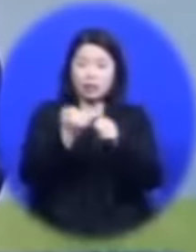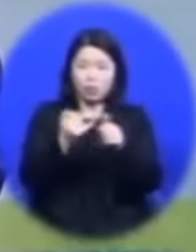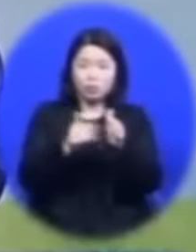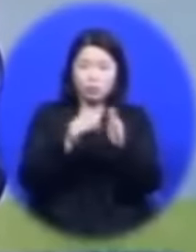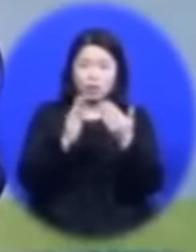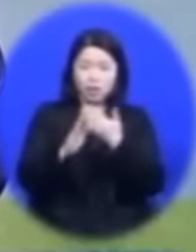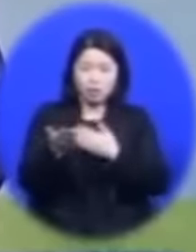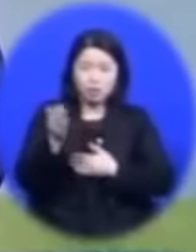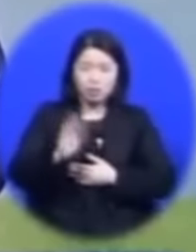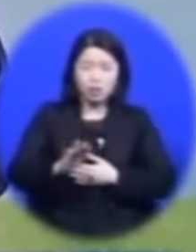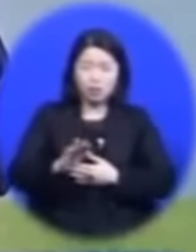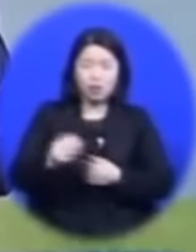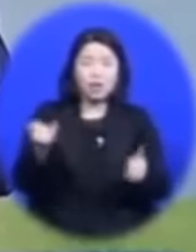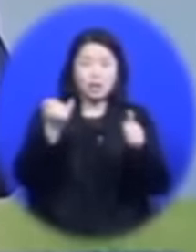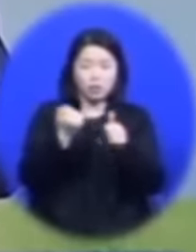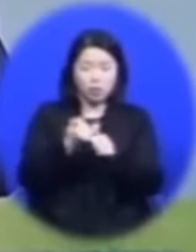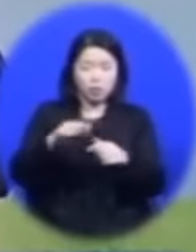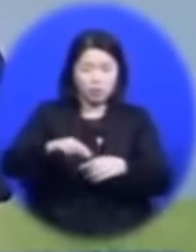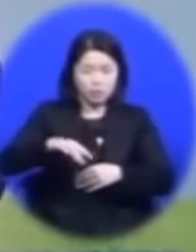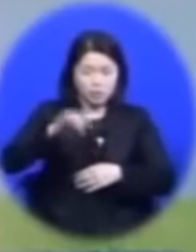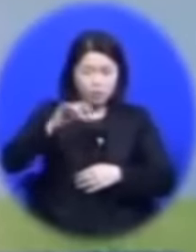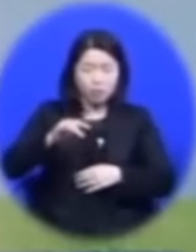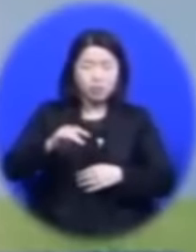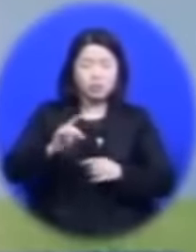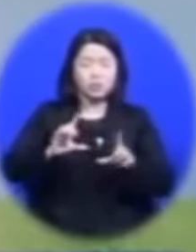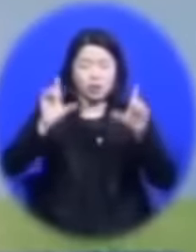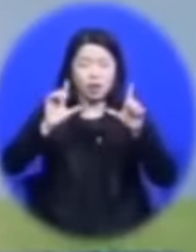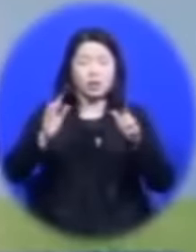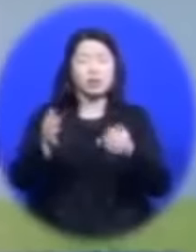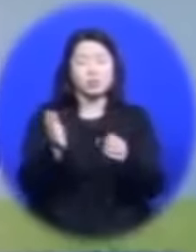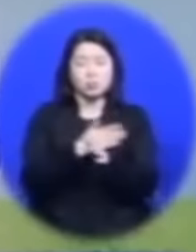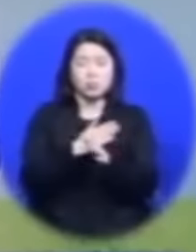결혼 첫날부터 남편한테 소박을 맞았어요.